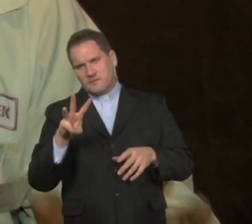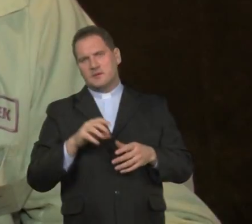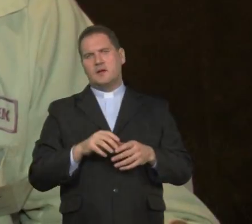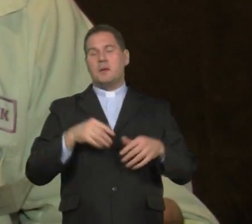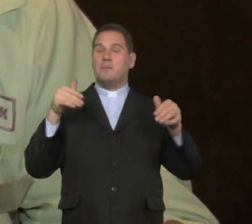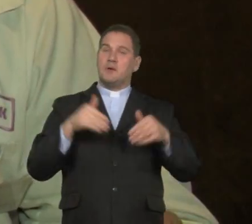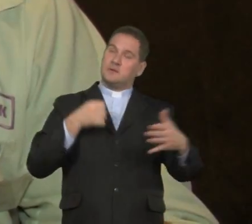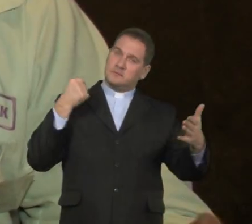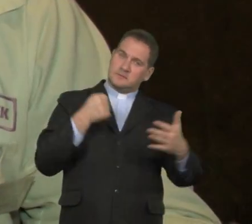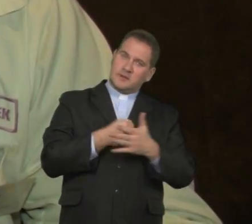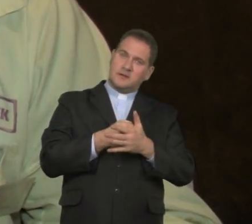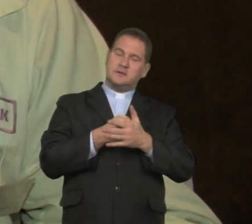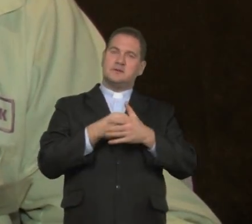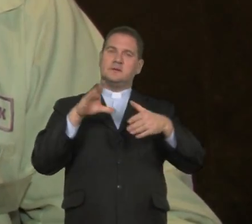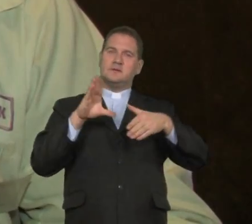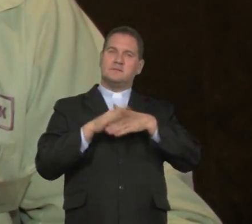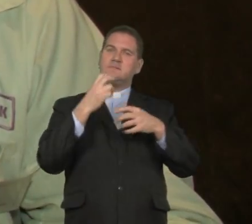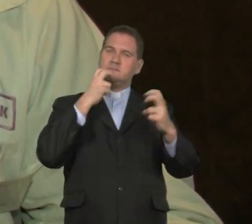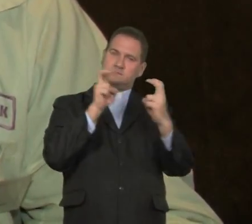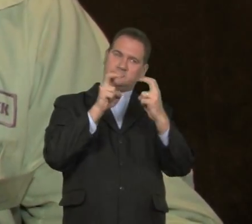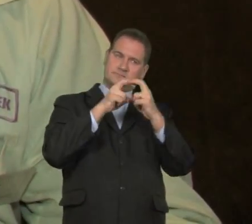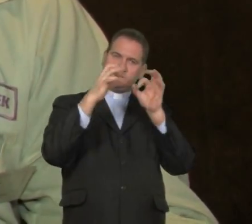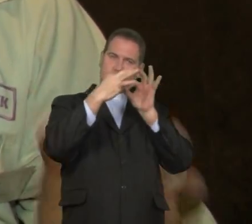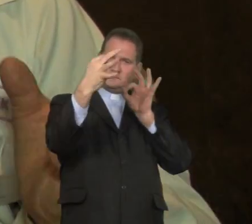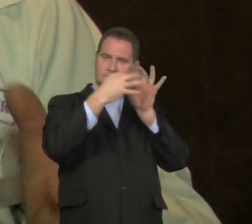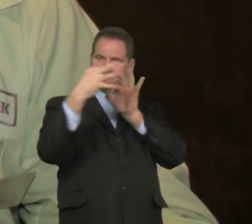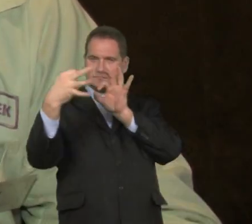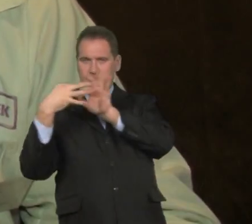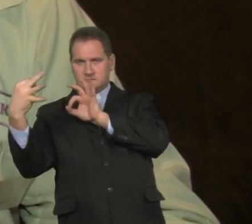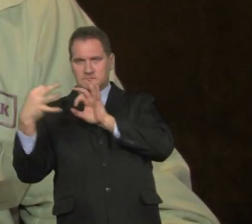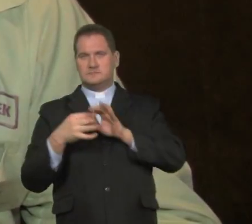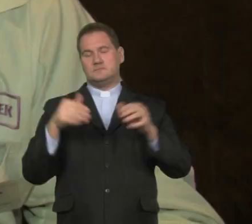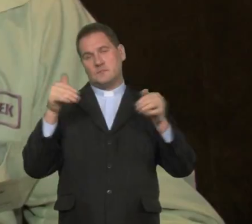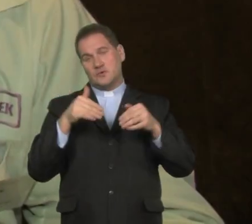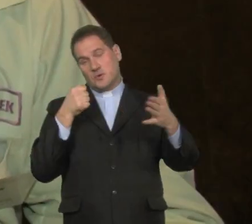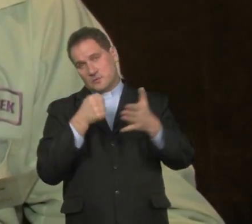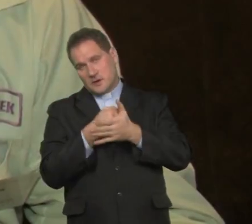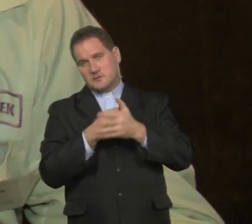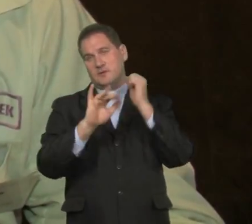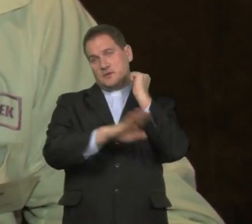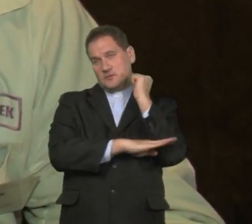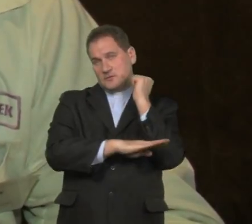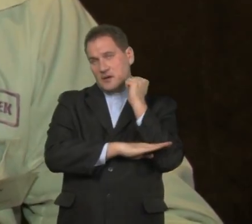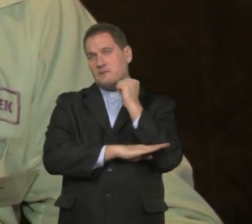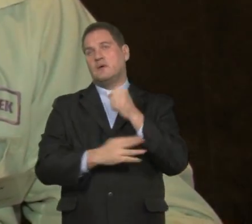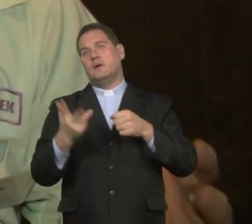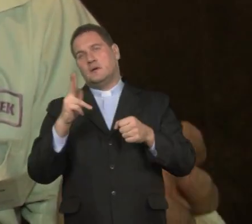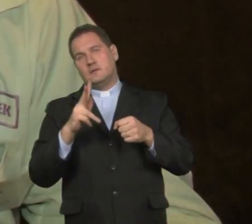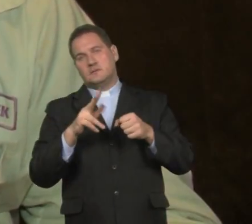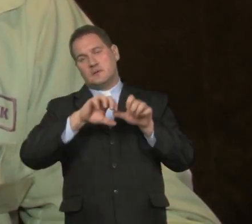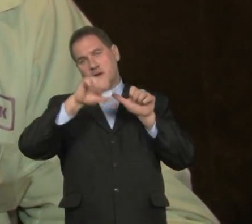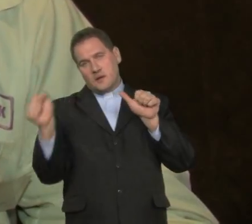potrąconego, rannego myszołowa, bo może również wpaść pod auto, może uderzyć w przewody elektryczne,